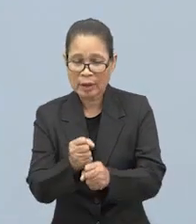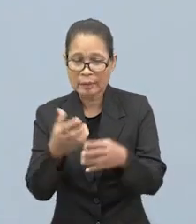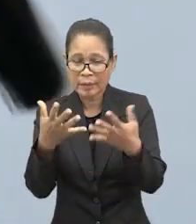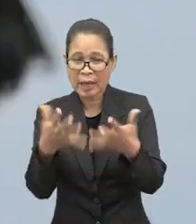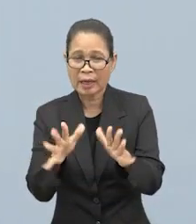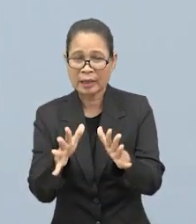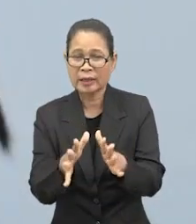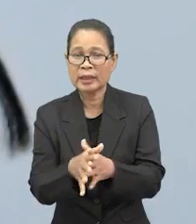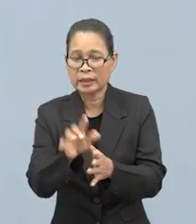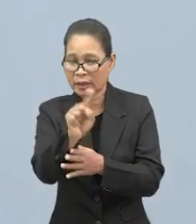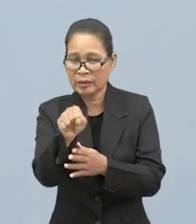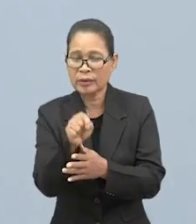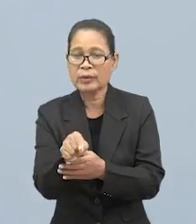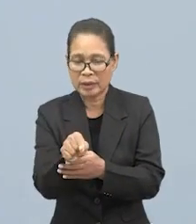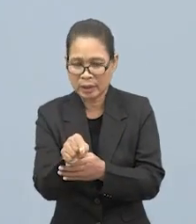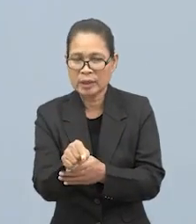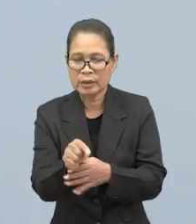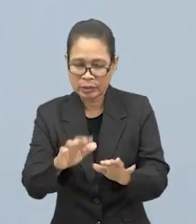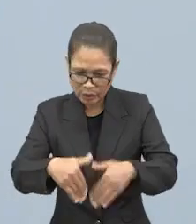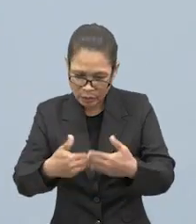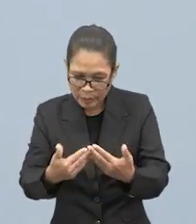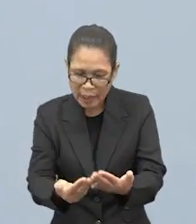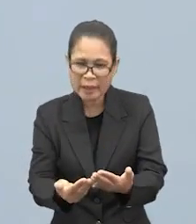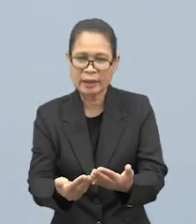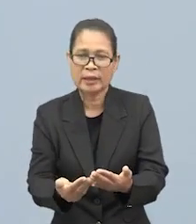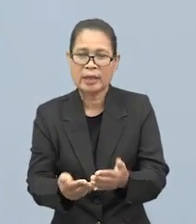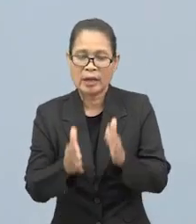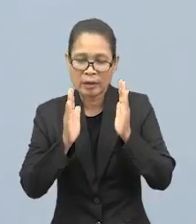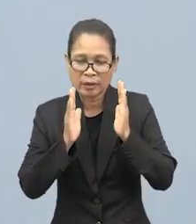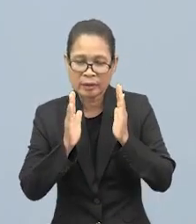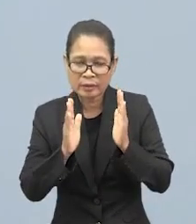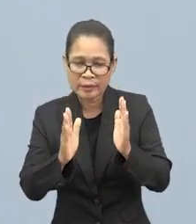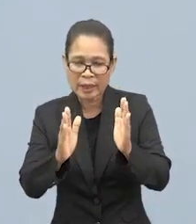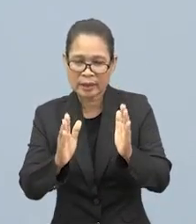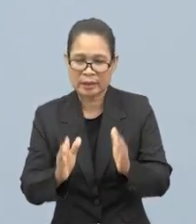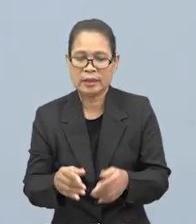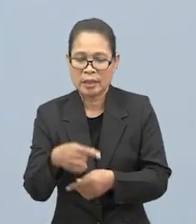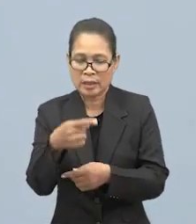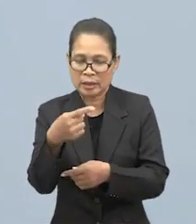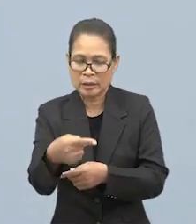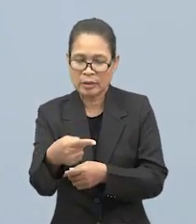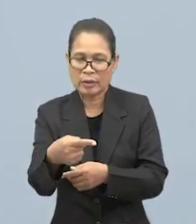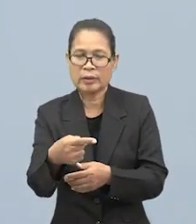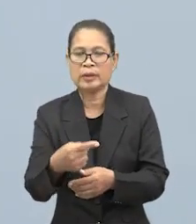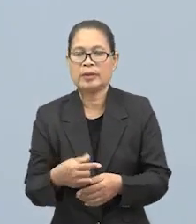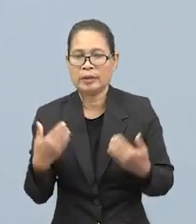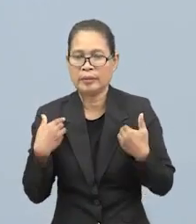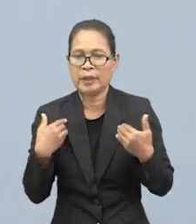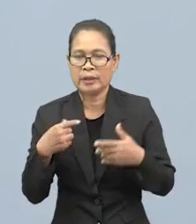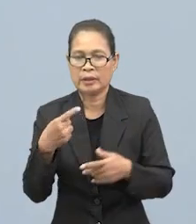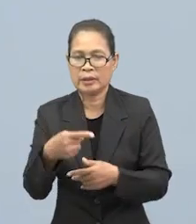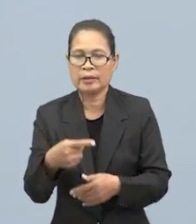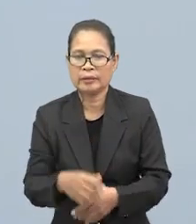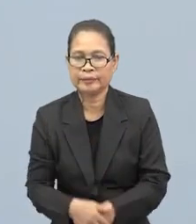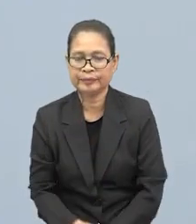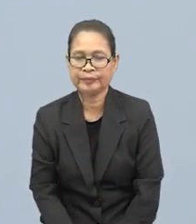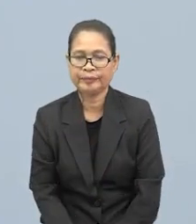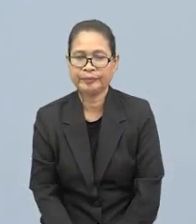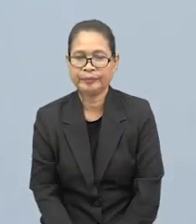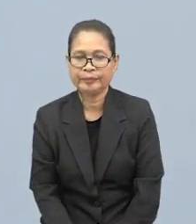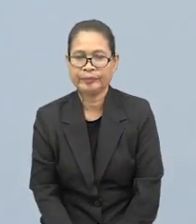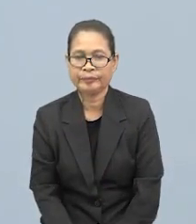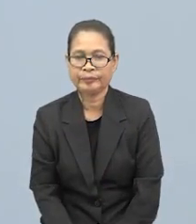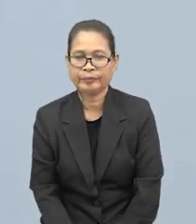Chà, bà chọc bầm rạp ở thiên hái cho đo sầm nú ta con thấy xua dàng mệnh. Làm ấy chênh xin nhà lệch đỏ. Phẩm màn vị thị